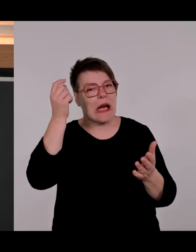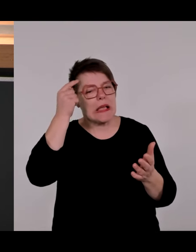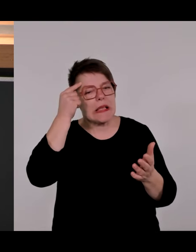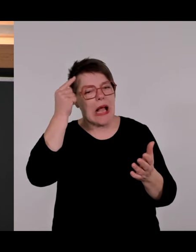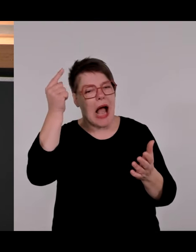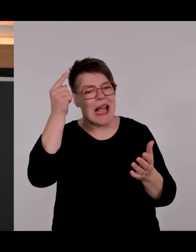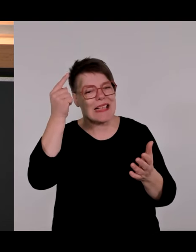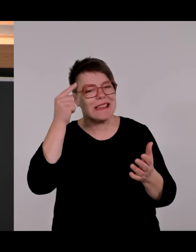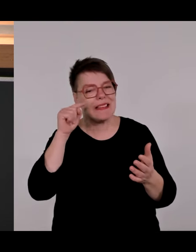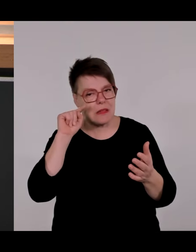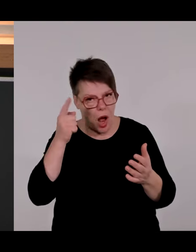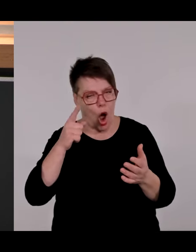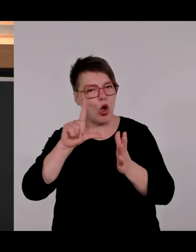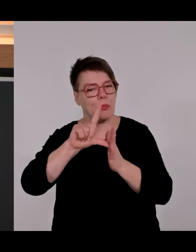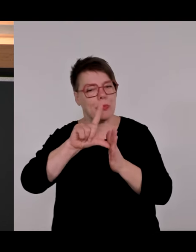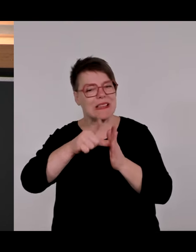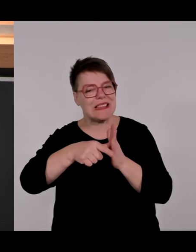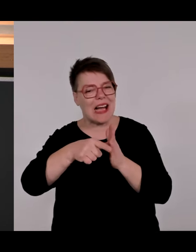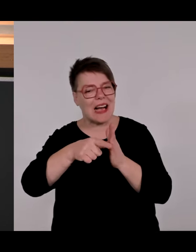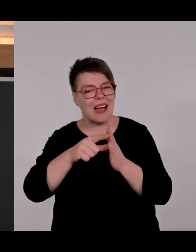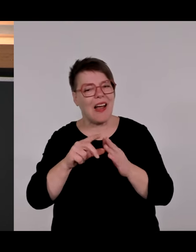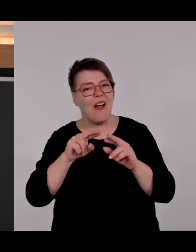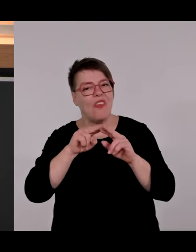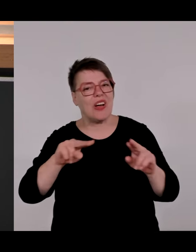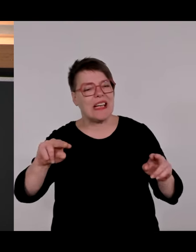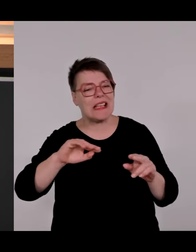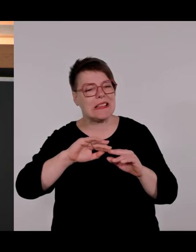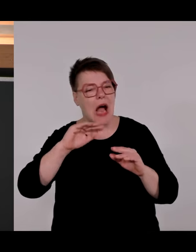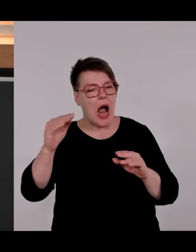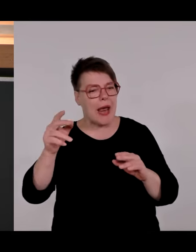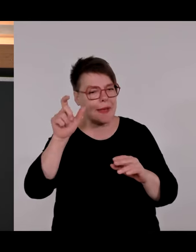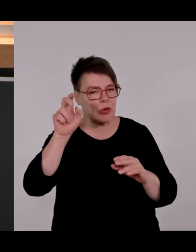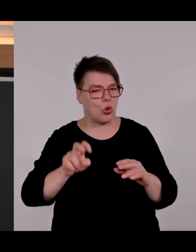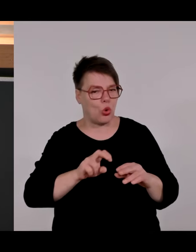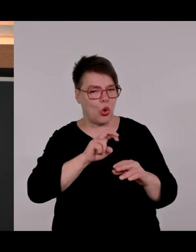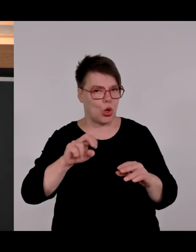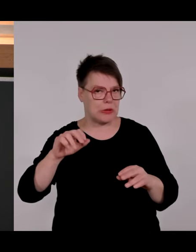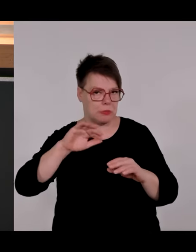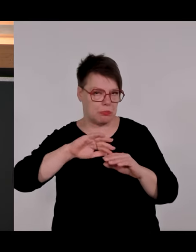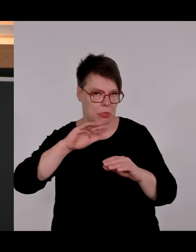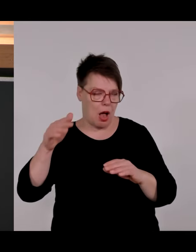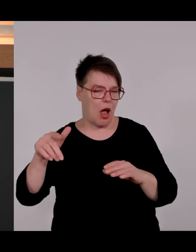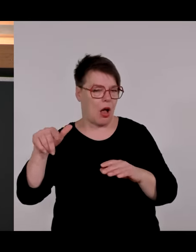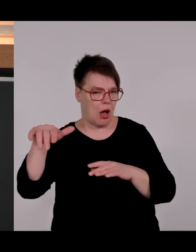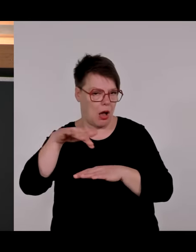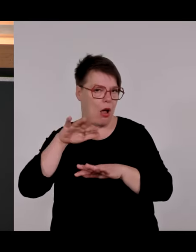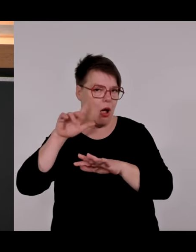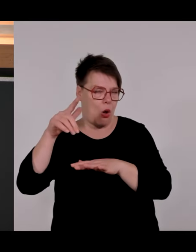Ja, wir hatten wirklich gute Gespräche, auch zielführende Gespräche.